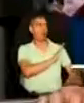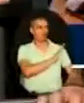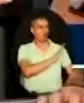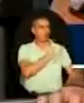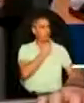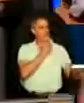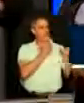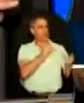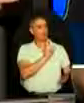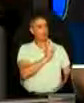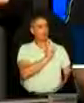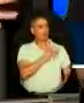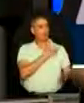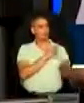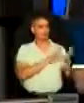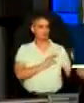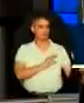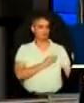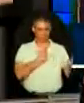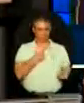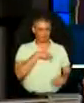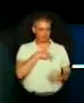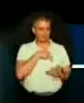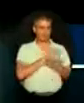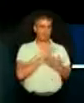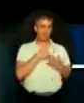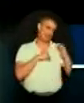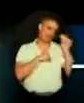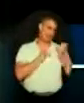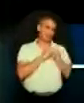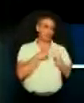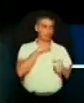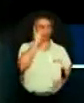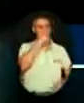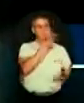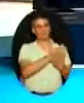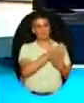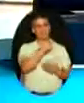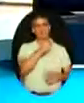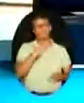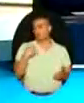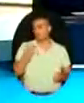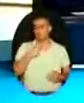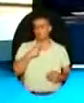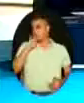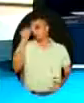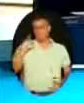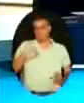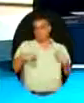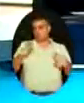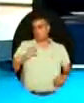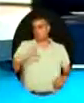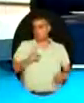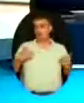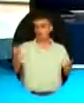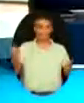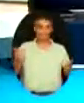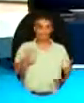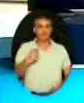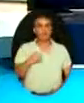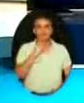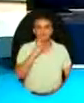בגץ... אל תתן לי ציונים, ריקלין. אני אחליט אם אני קיצוני או ציוני, ואתה תחליט אם אתה... אתה יודע, לי כל הזמן קוראים קיצוני ואני לא נעלב מזה. אוקיי. אז